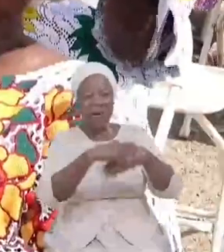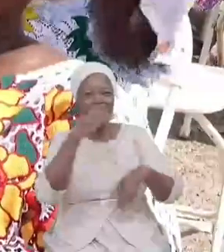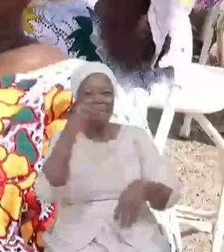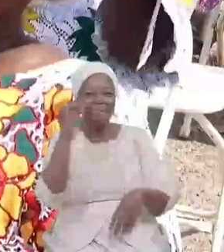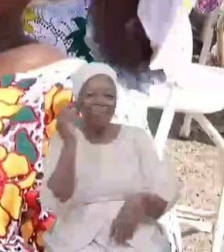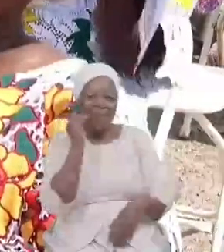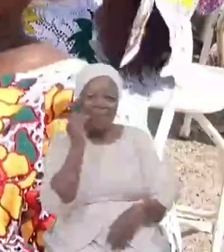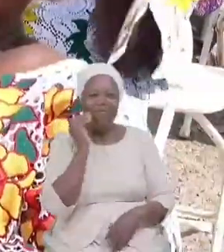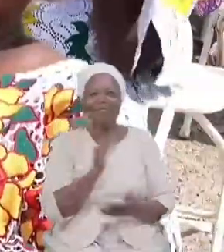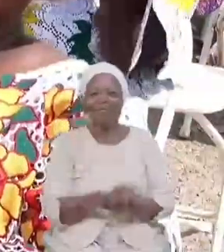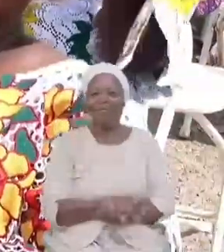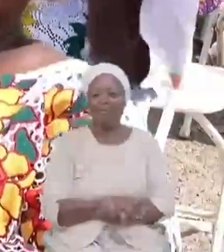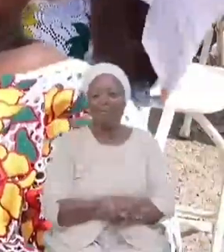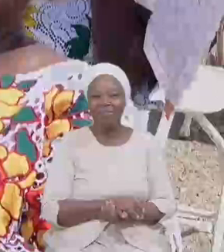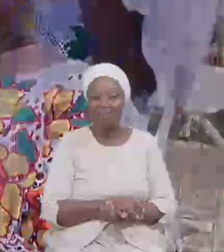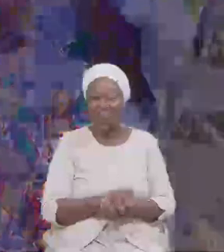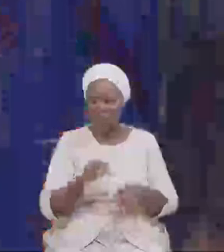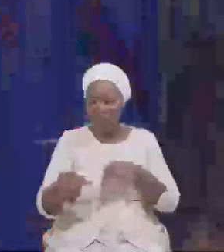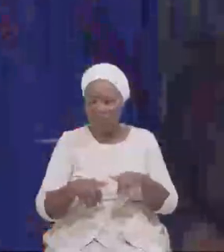Comment j'ai su?